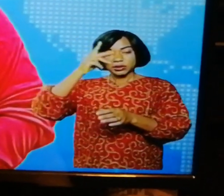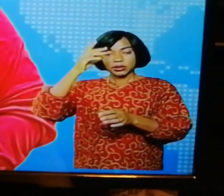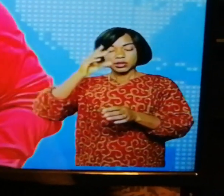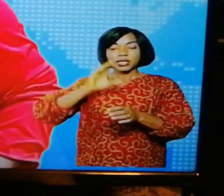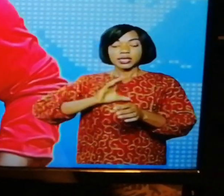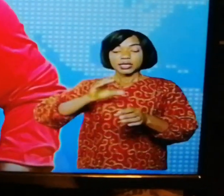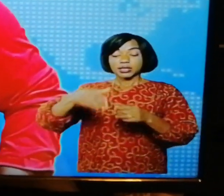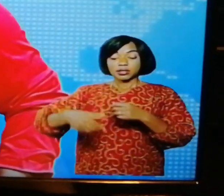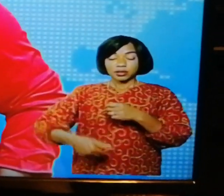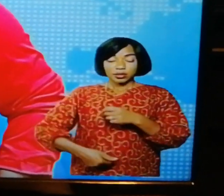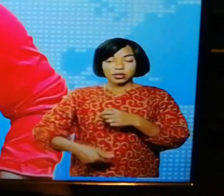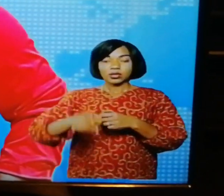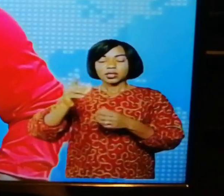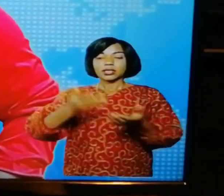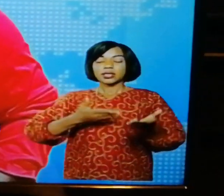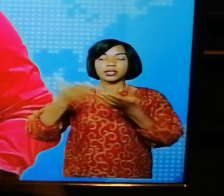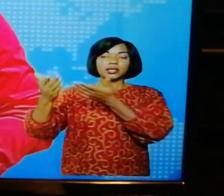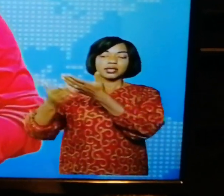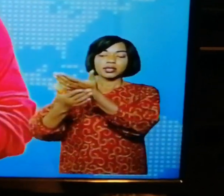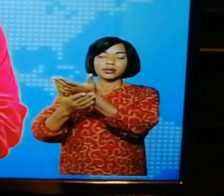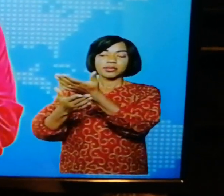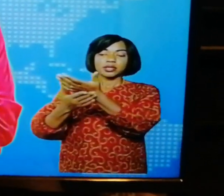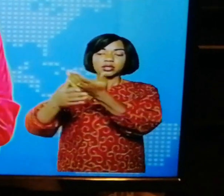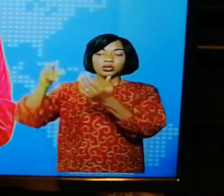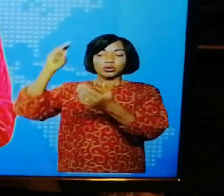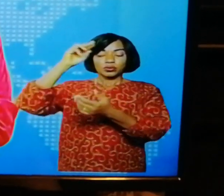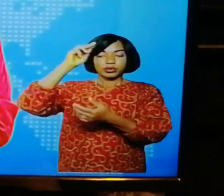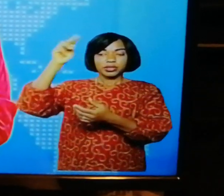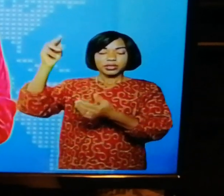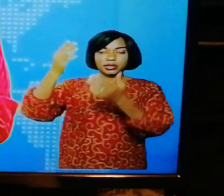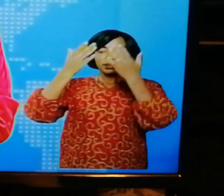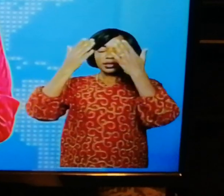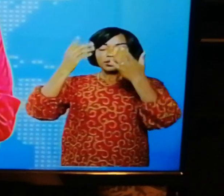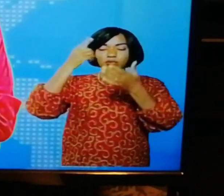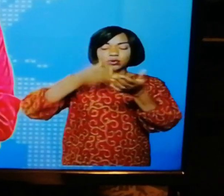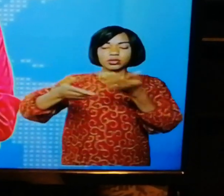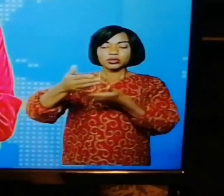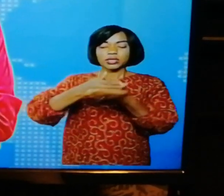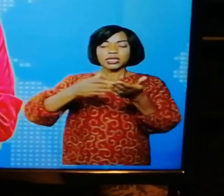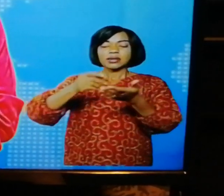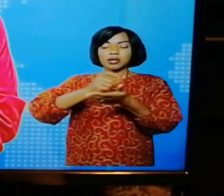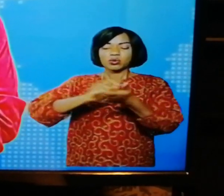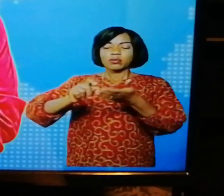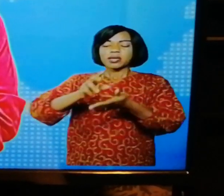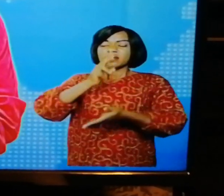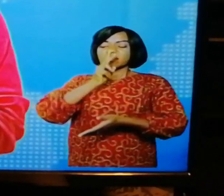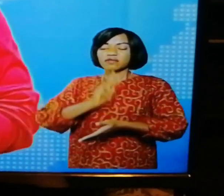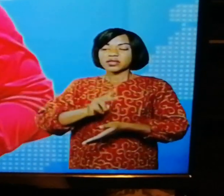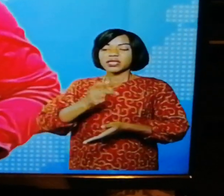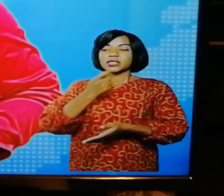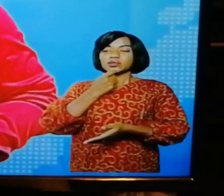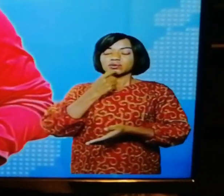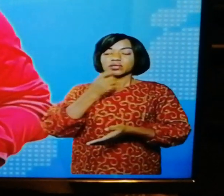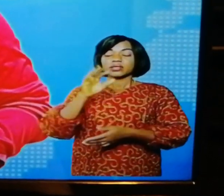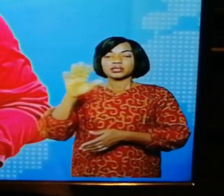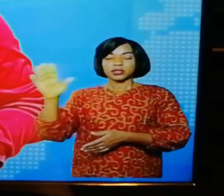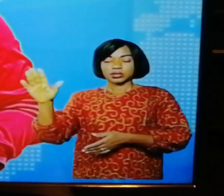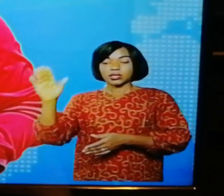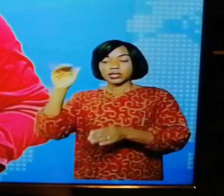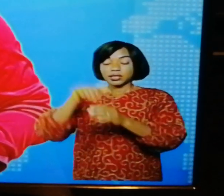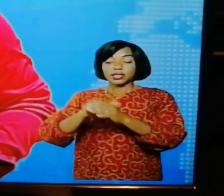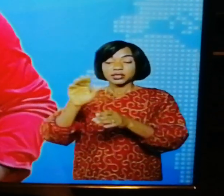ministre de l'Université sur la réécriture de la RDC. Vous avez suivi dans